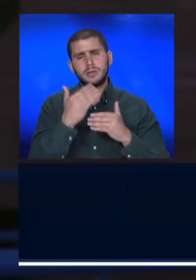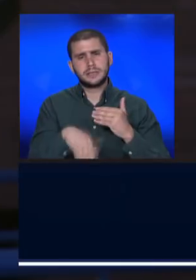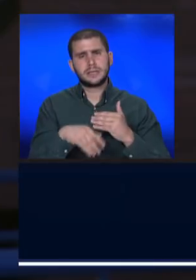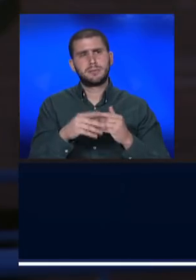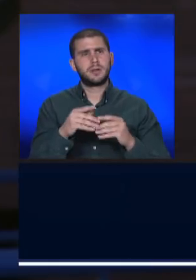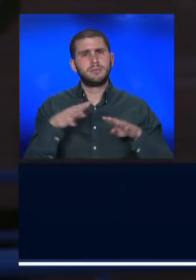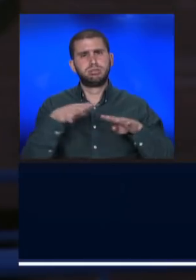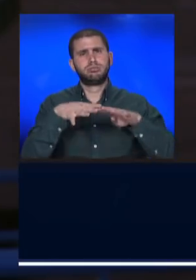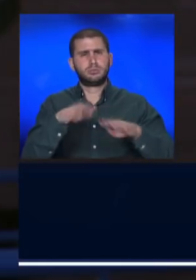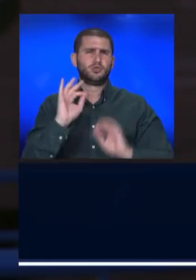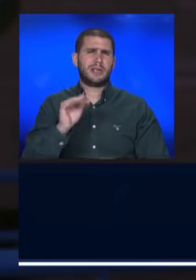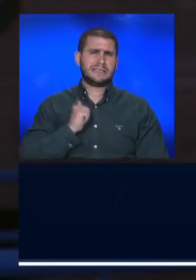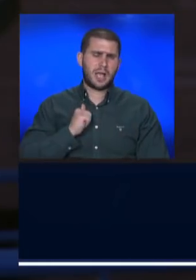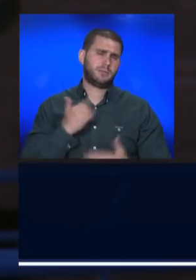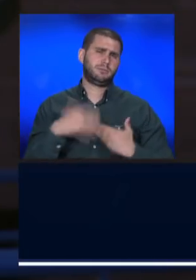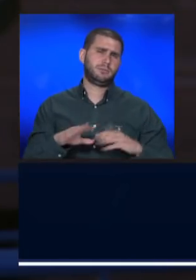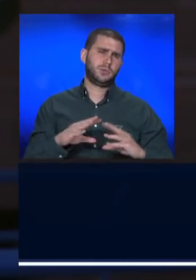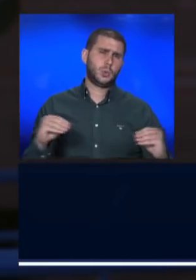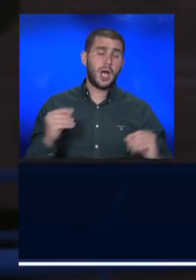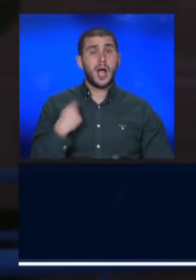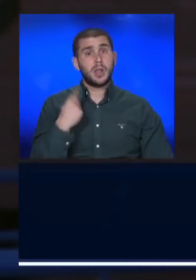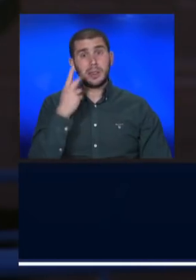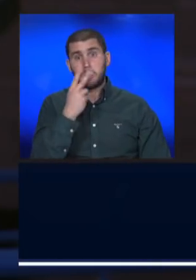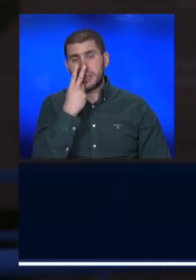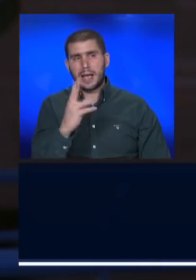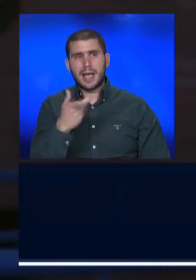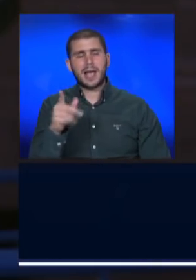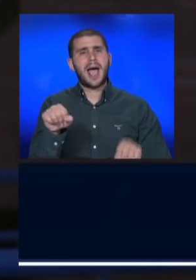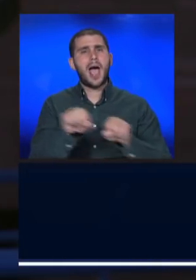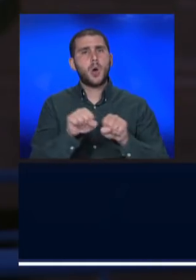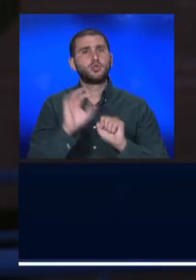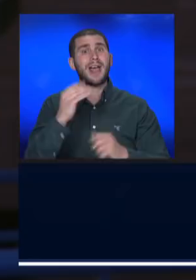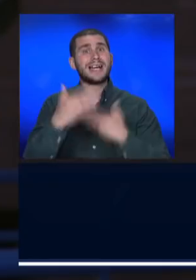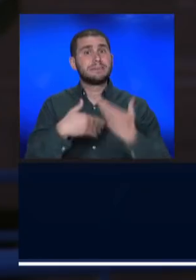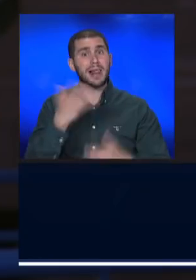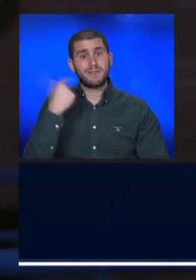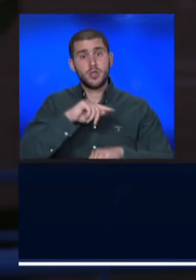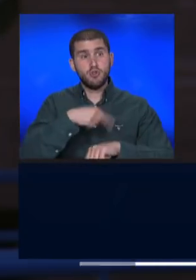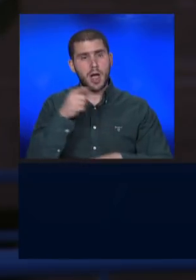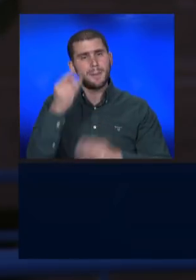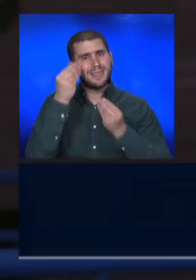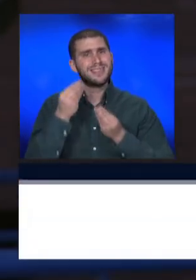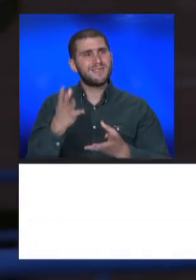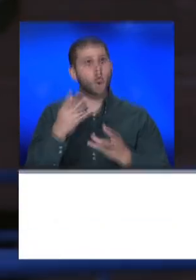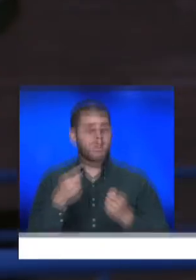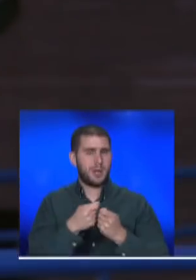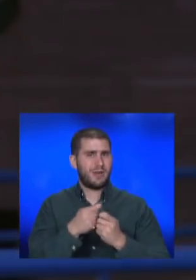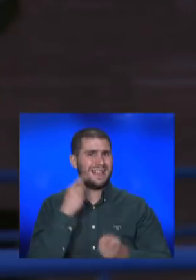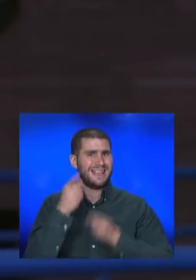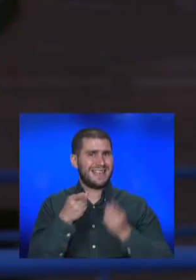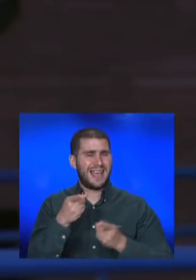צה"ל. בוא נראה איך זה נראה בערוץ אל מנר של חיזבאללה, ממש לפני שעה קלה שהם מדווחים על הירי הארטילרי לעבר שטח לבנון.